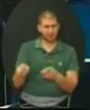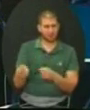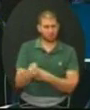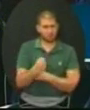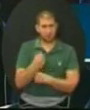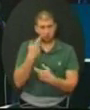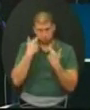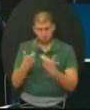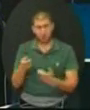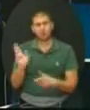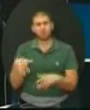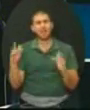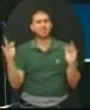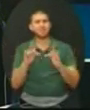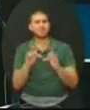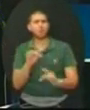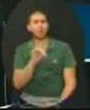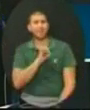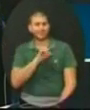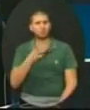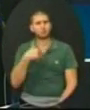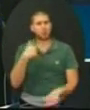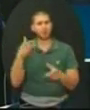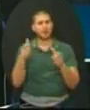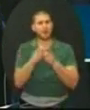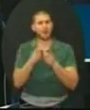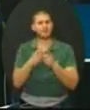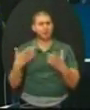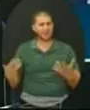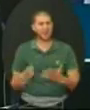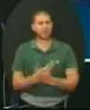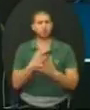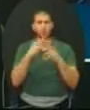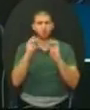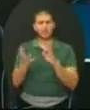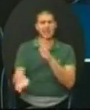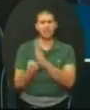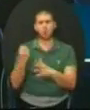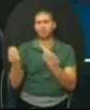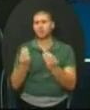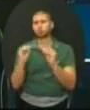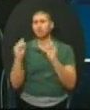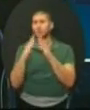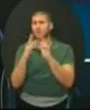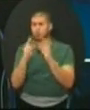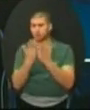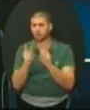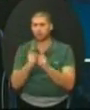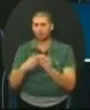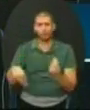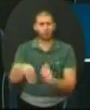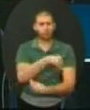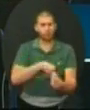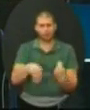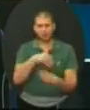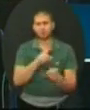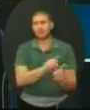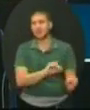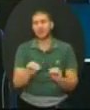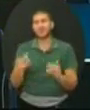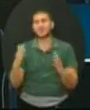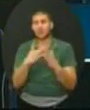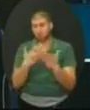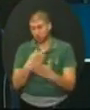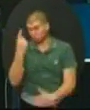מה גם שיש להם ניגוד עניינים מובנה, כי הם רוצים להיות חברה בהתחדשות עירונית, הם יקחו את הנכסים של הדיור הציבורי, יספסרו בהם, יביאו דירות